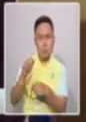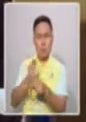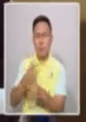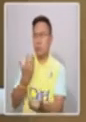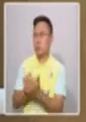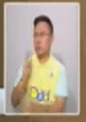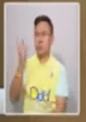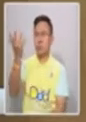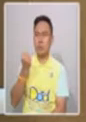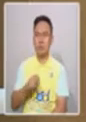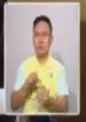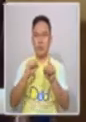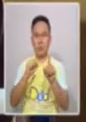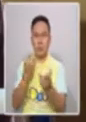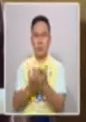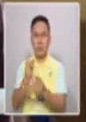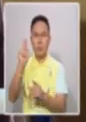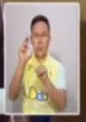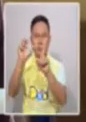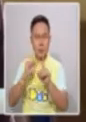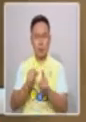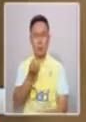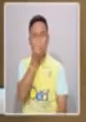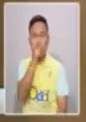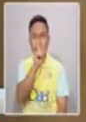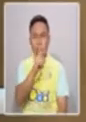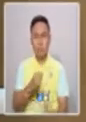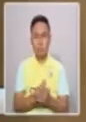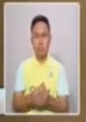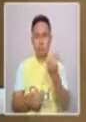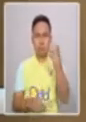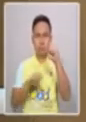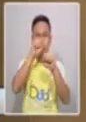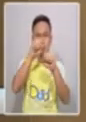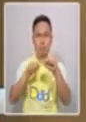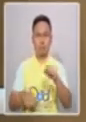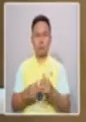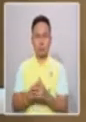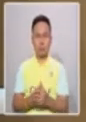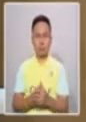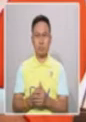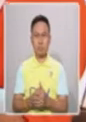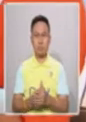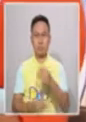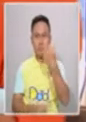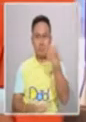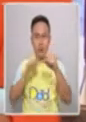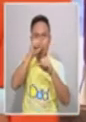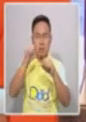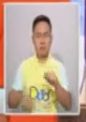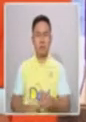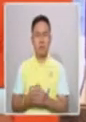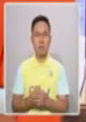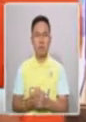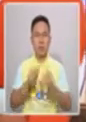อนนั้น กู้มาแสนเดียว กู้มา 100,000 ดอกเท่าไหร่คะ ก็มันร้อยละ10 ต่อเดือน ค่ะ เหนื่อยไหมคุณป้าลำบากไหม